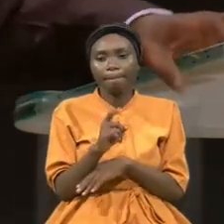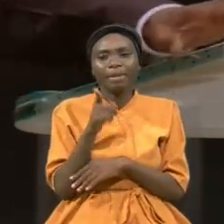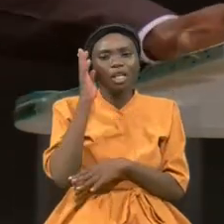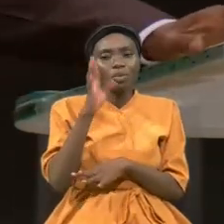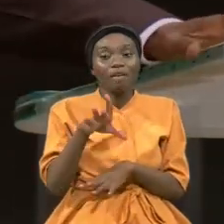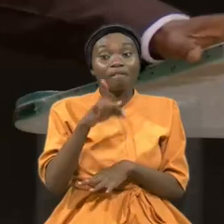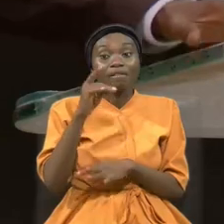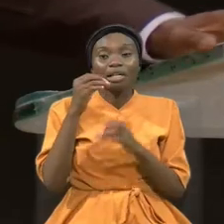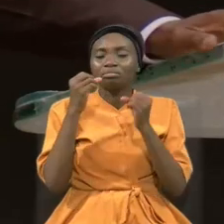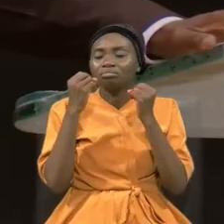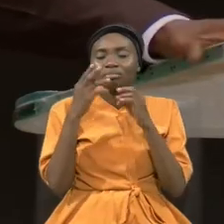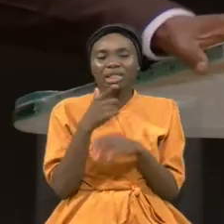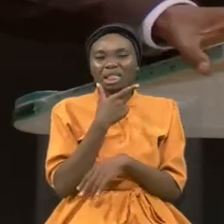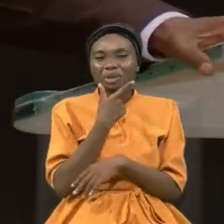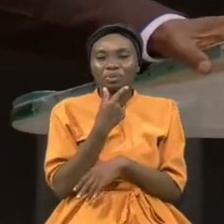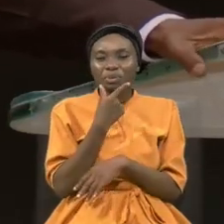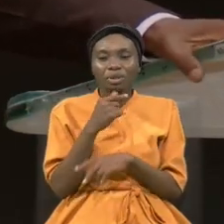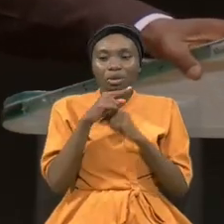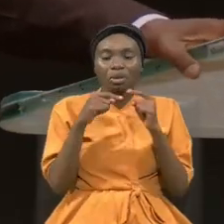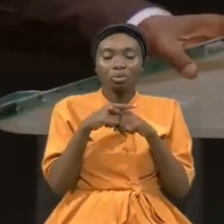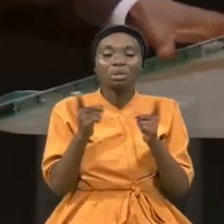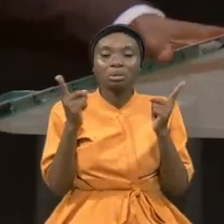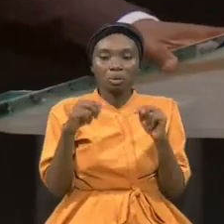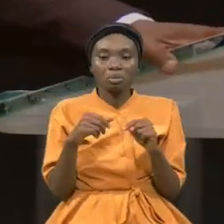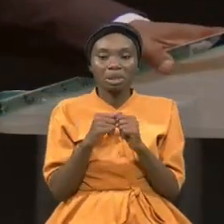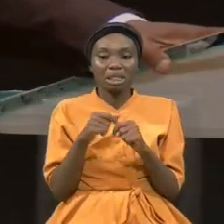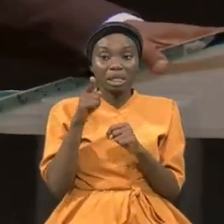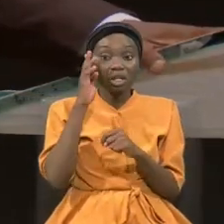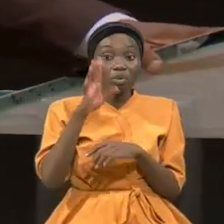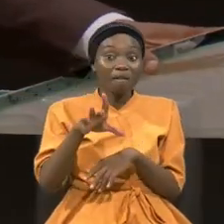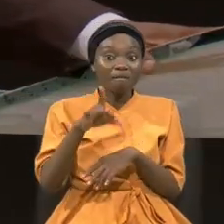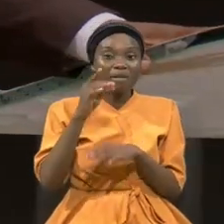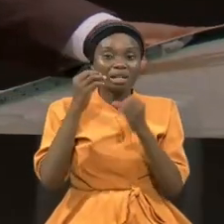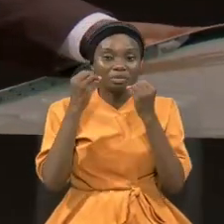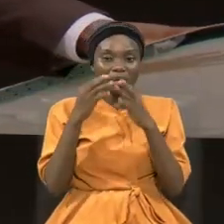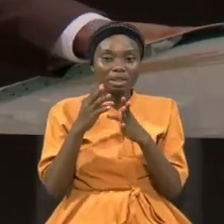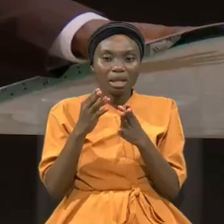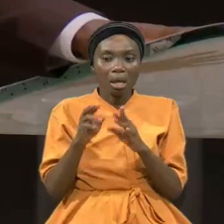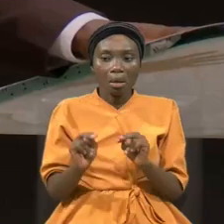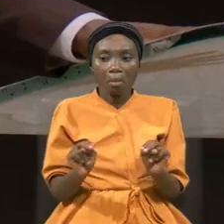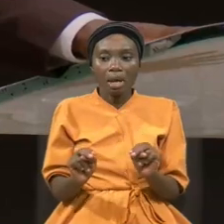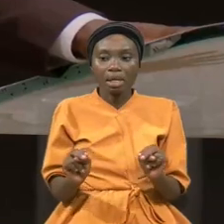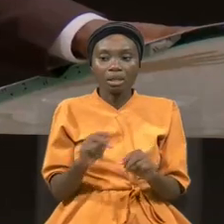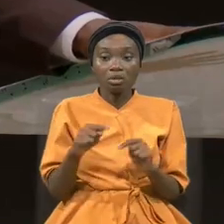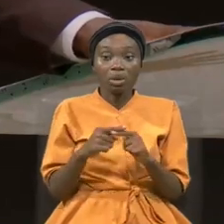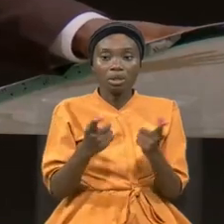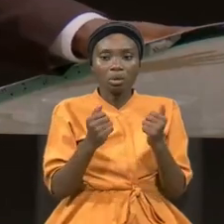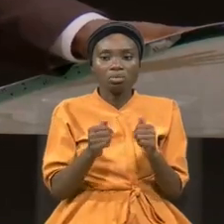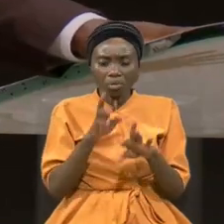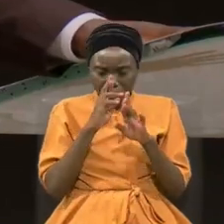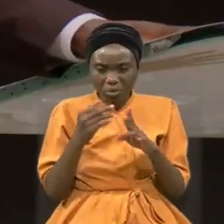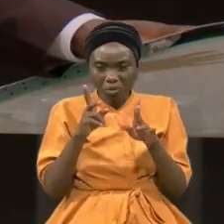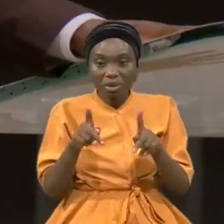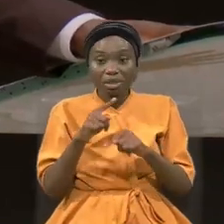Il trouvera beaucoup d'hypocrisie à son avènement. Il trouvera beaucoup de partialité, égard pour